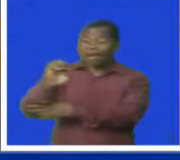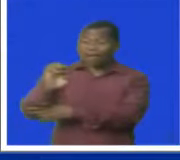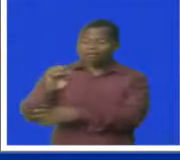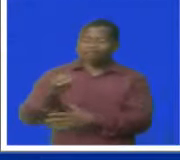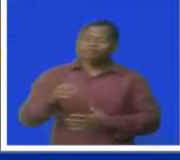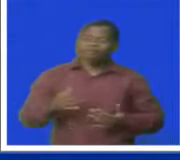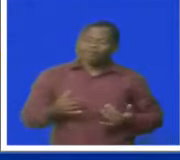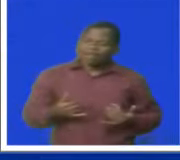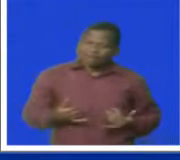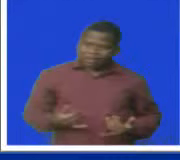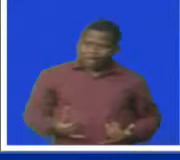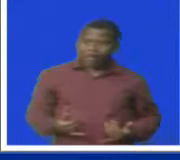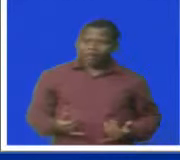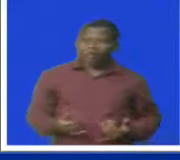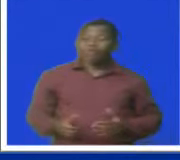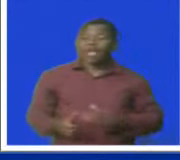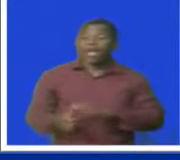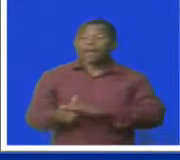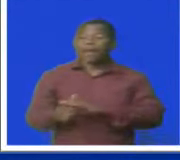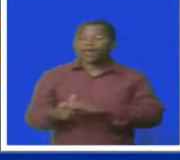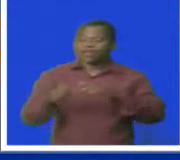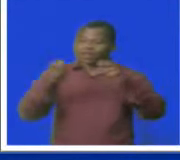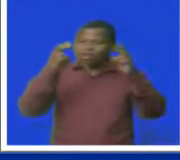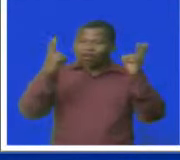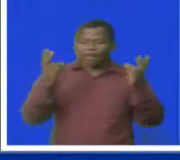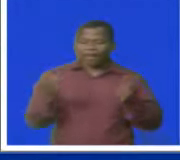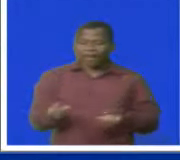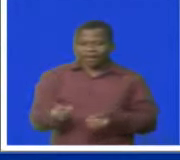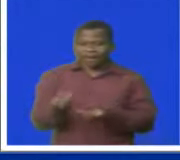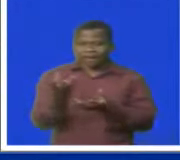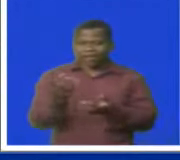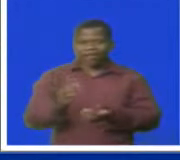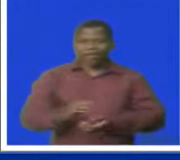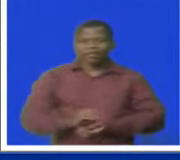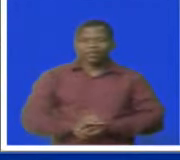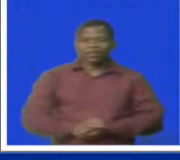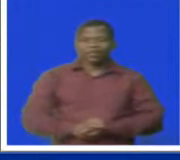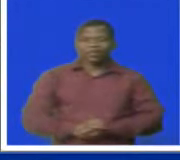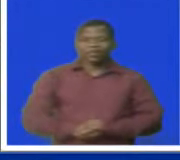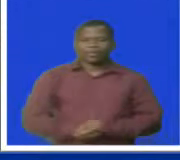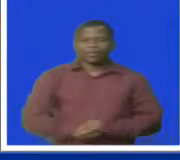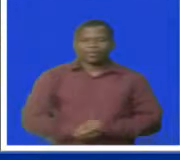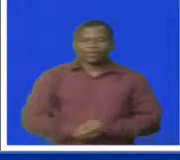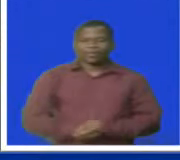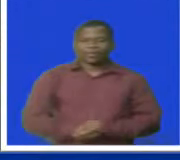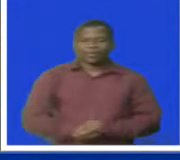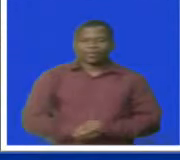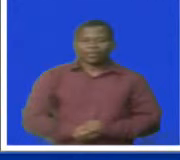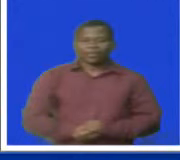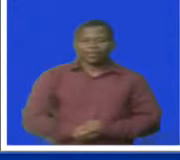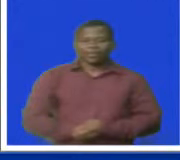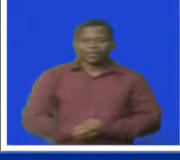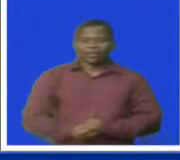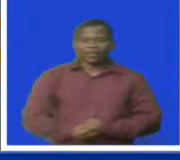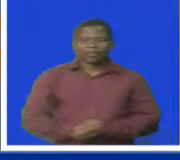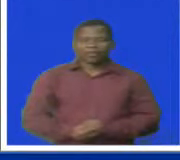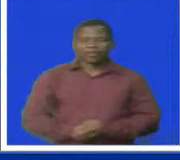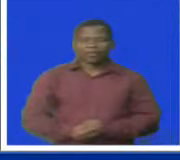nginazama wakanzimanze. Asingene kito Tindzaba maswati lamahle sishakutele nato sibuke nathi tihloko lethamba phambili